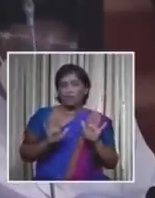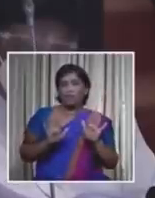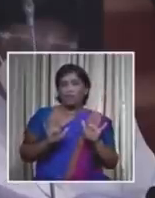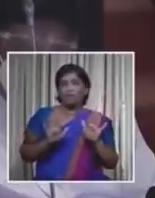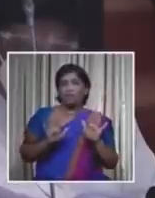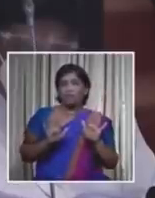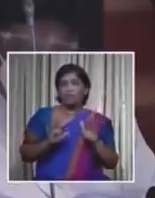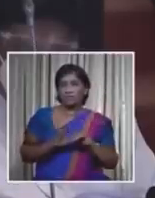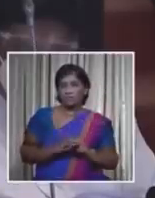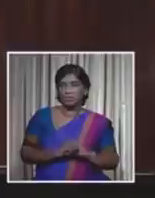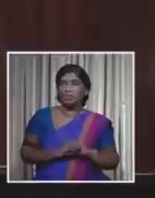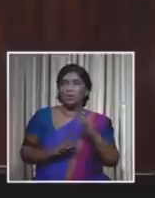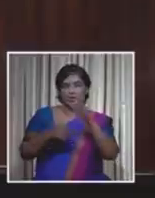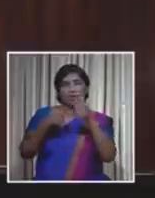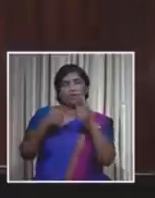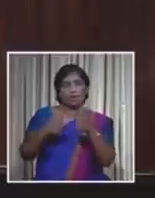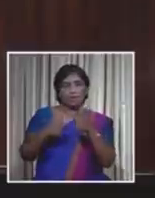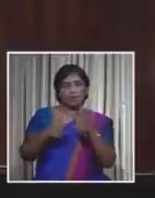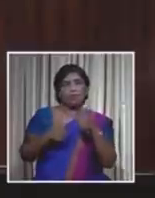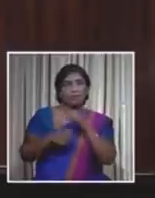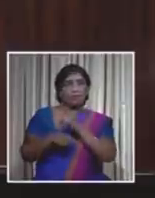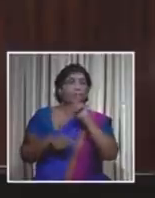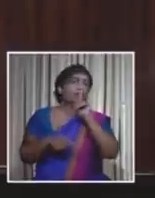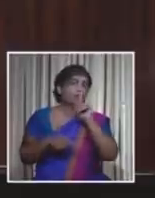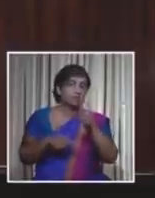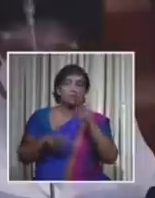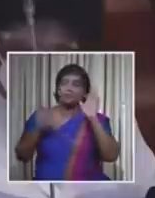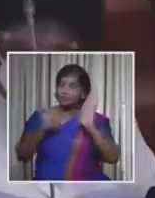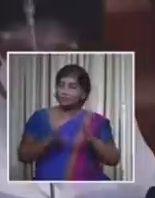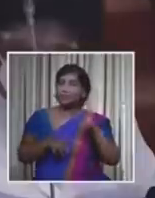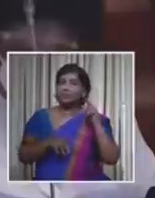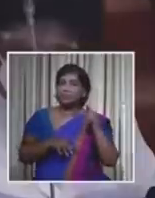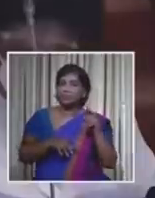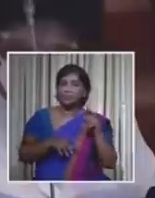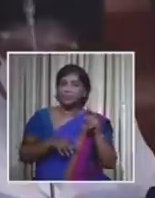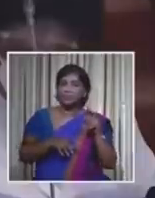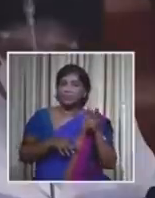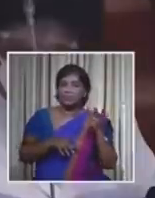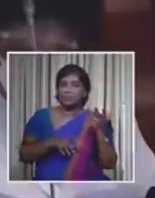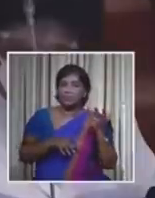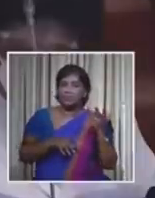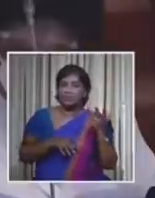to listen. ඒක හරි. ඒතකොට ඒකයි මම කියන්නේ. නමුත්